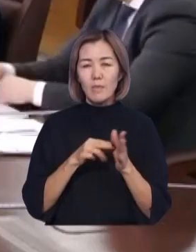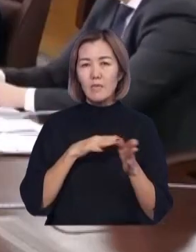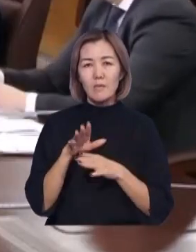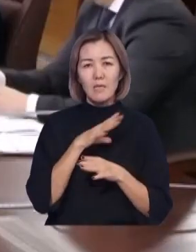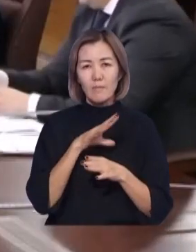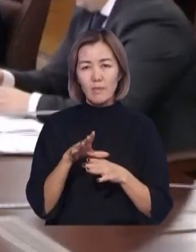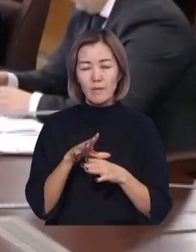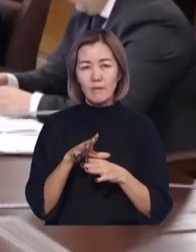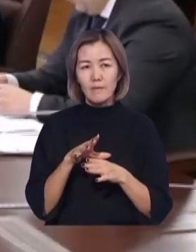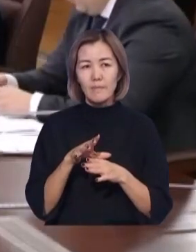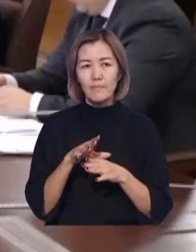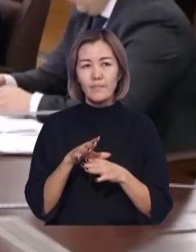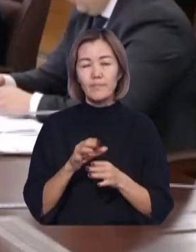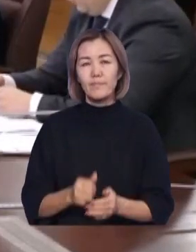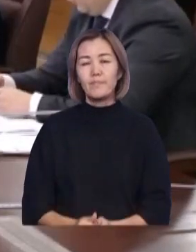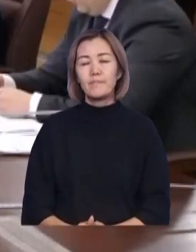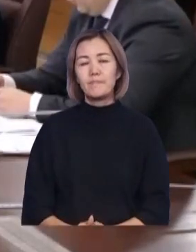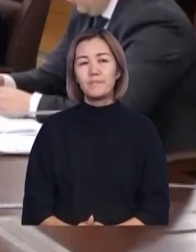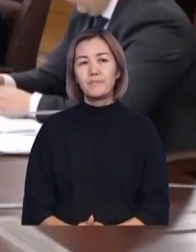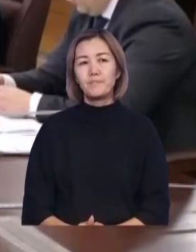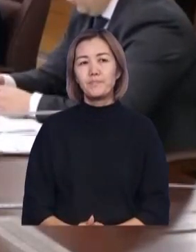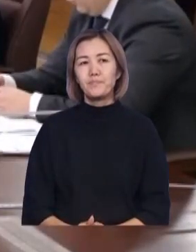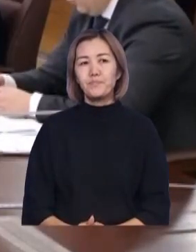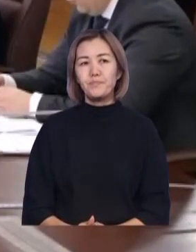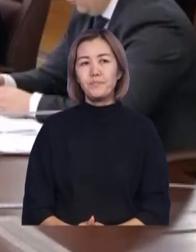показатели инвестиции в основной капитал